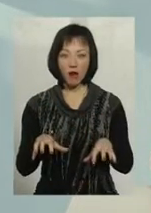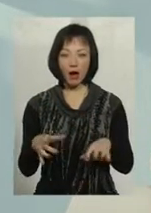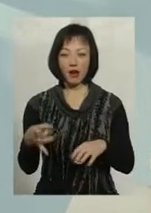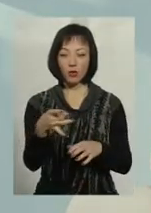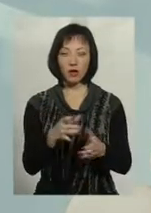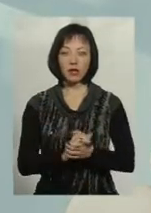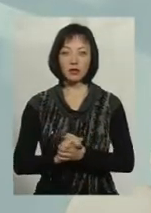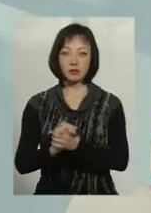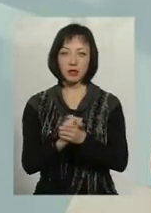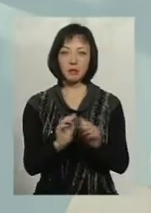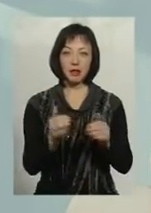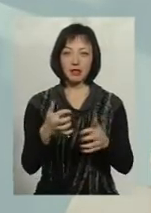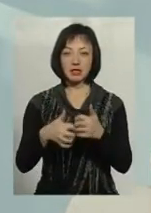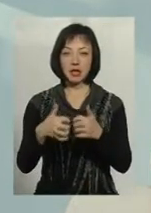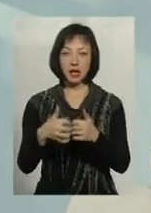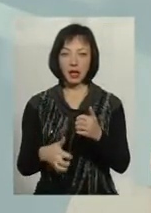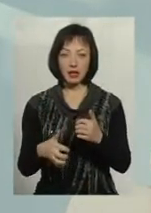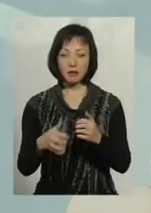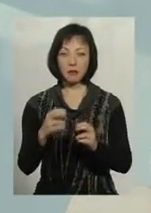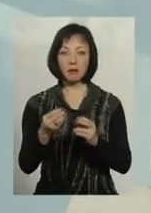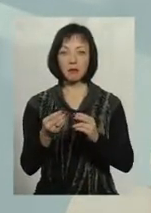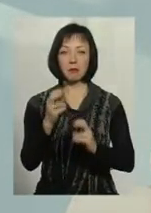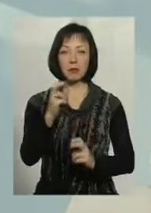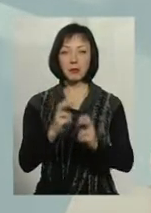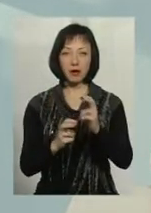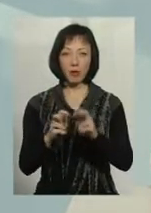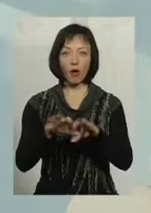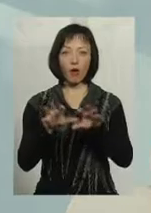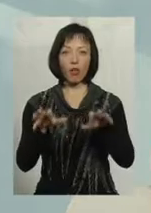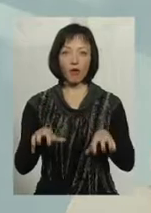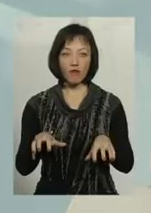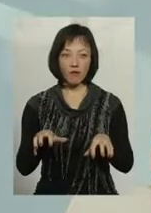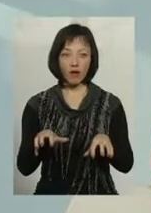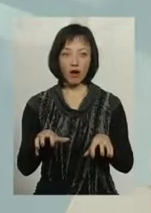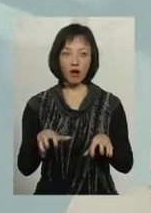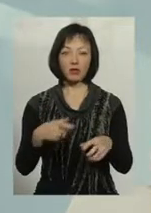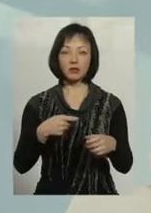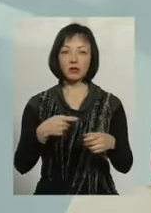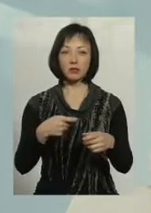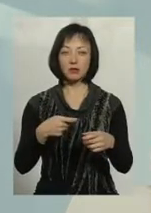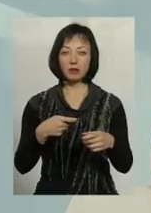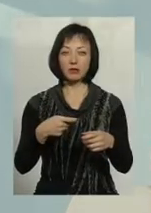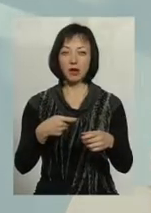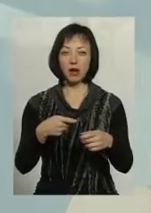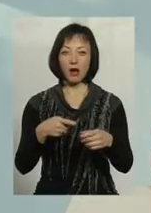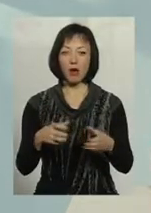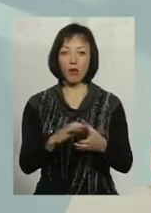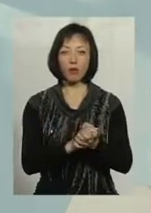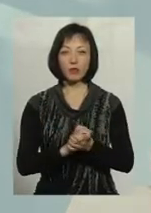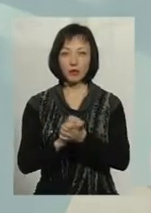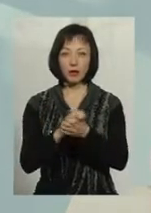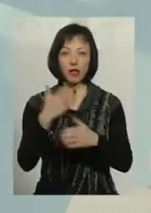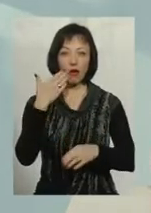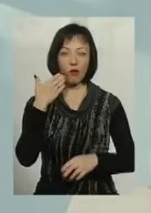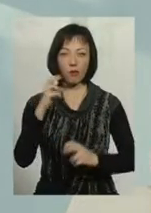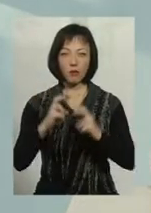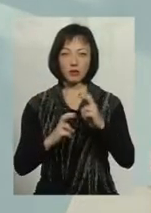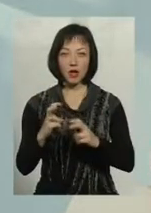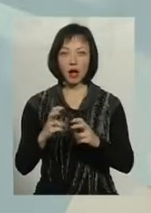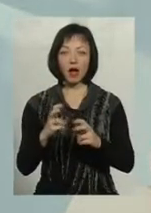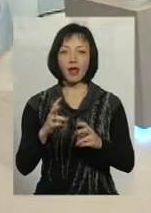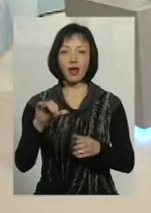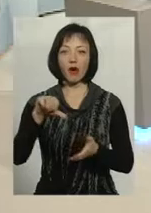забезпечено. Підвищення розмірів посадових окладів працівників освіти. Прошу звернути на це увагу. В січні місяці це вже буде